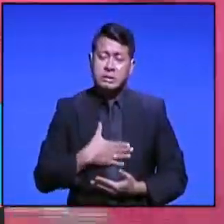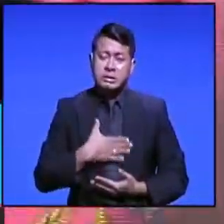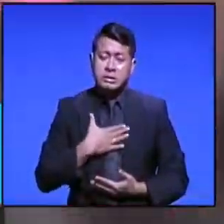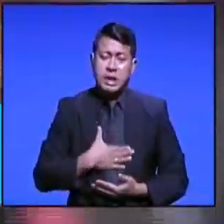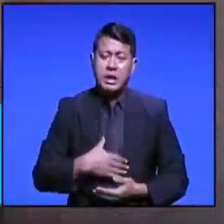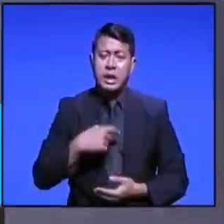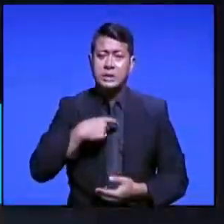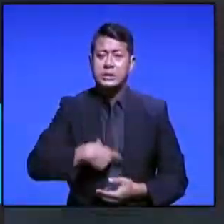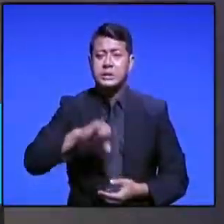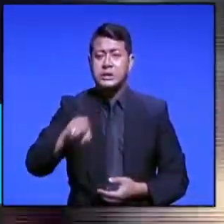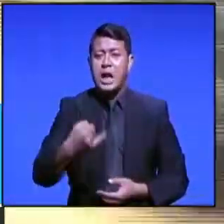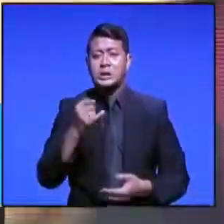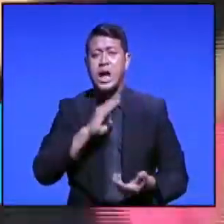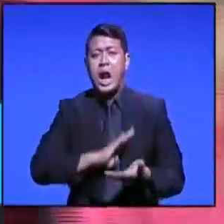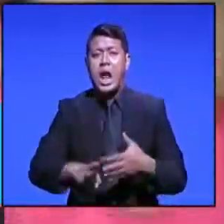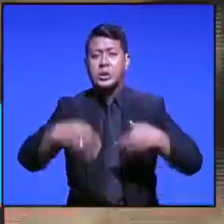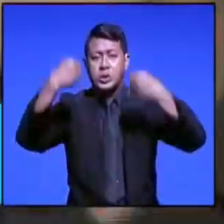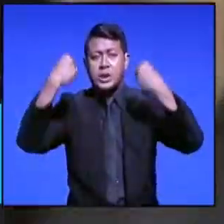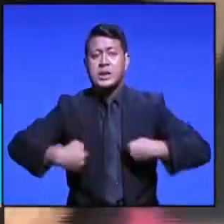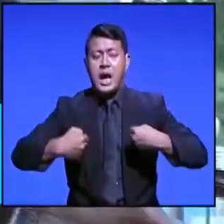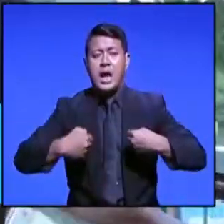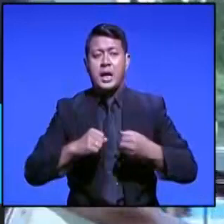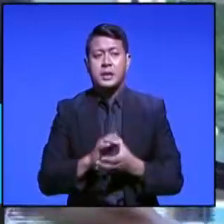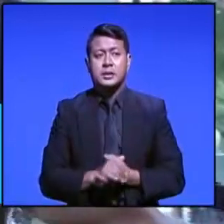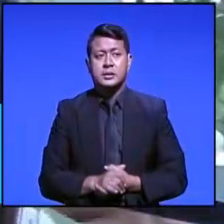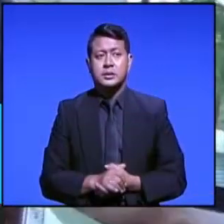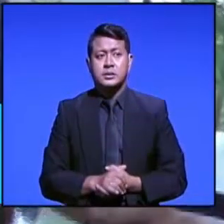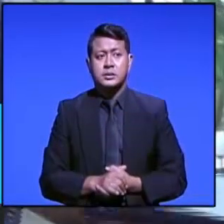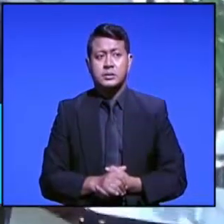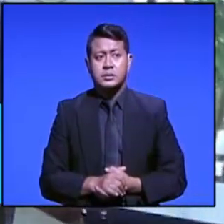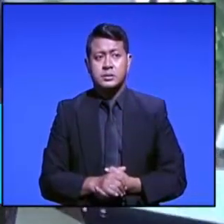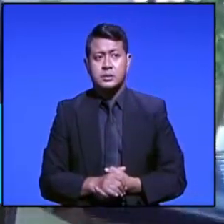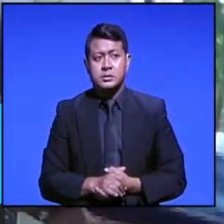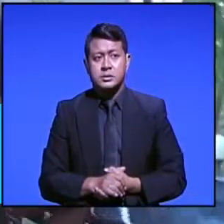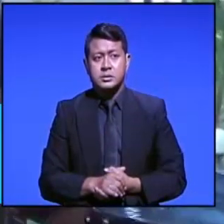Jampitsus yang langsung menahan kliennya. Ya kalau